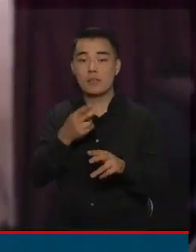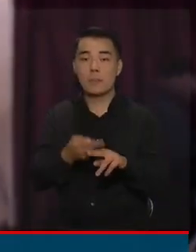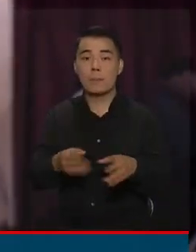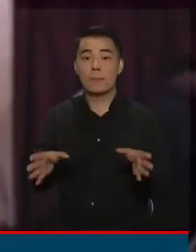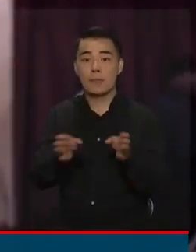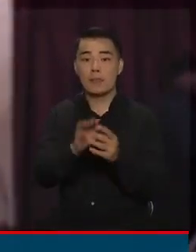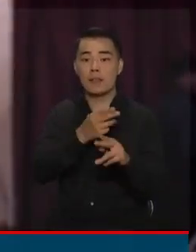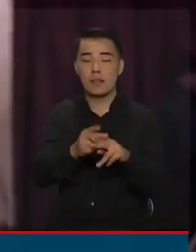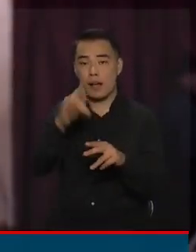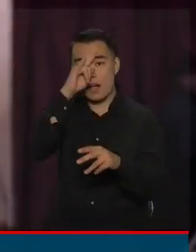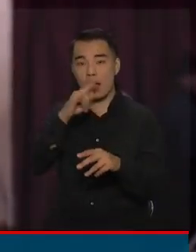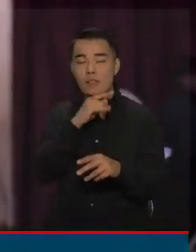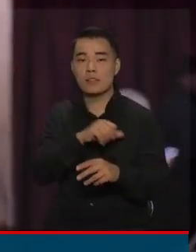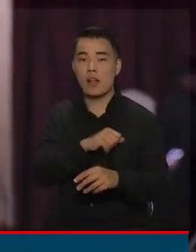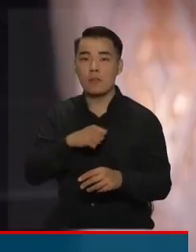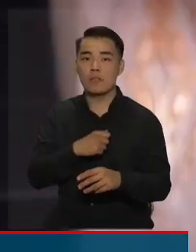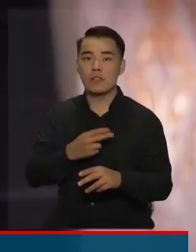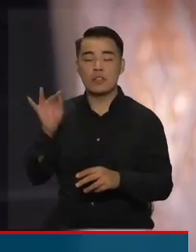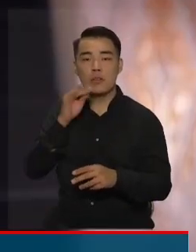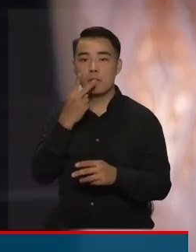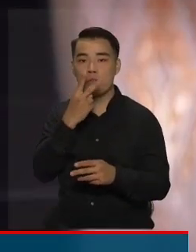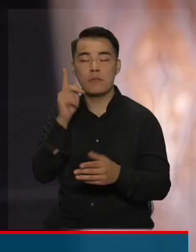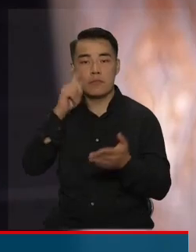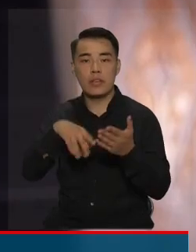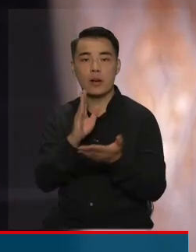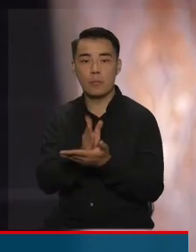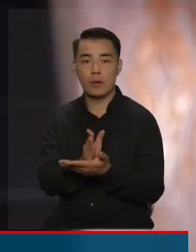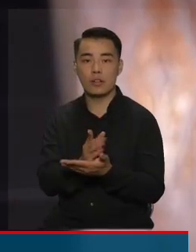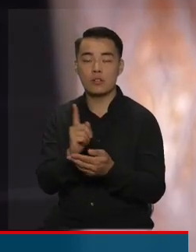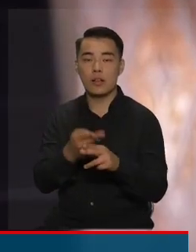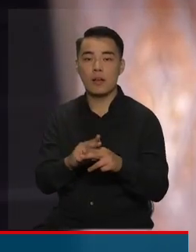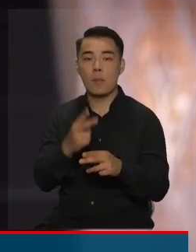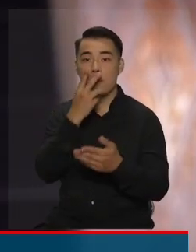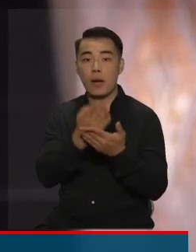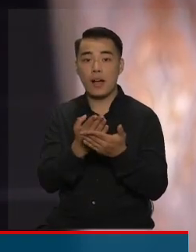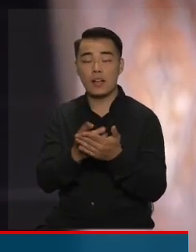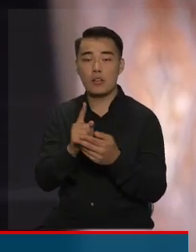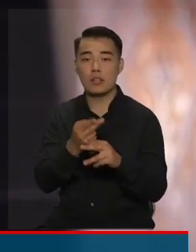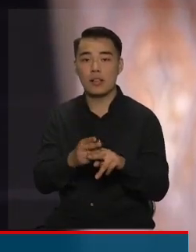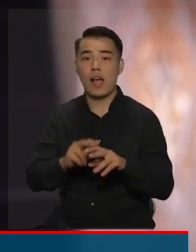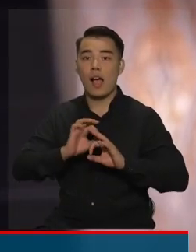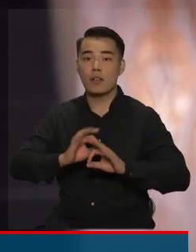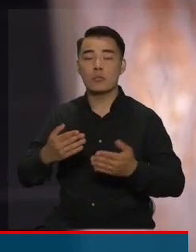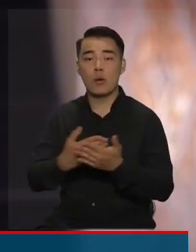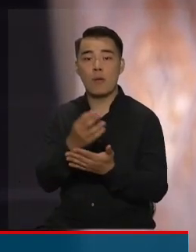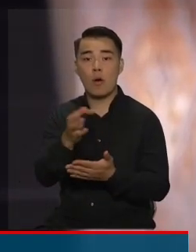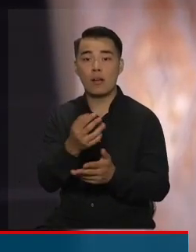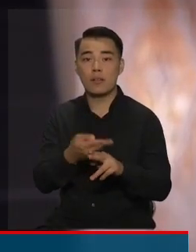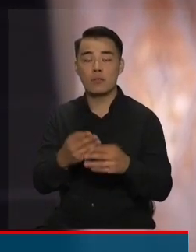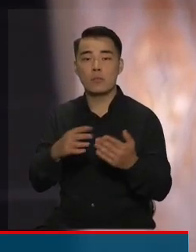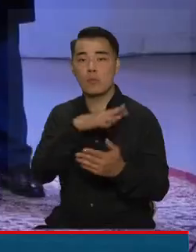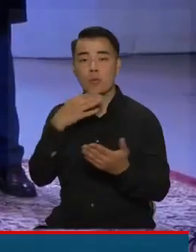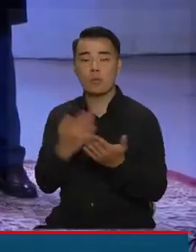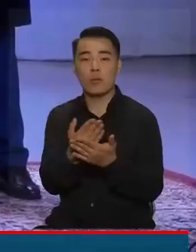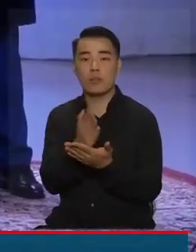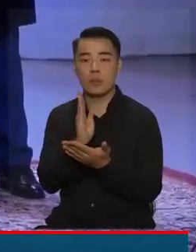деп сенімді айта аламыз. Жезді аймақтың жетістігі көп болсын, жаңа облыстың сүйінші жаңалықтары көп